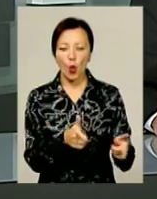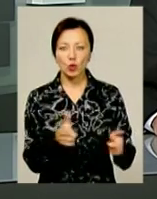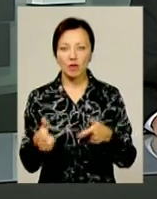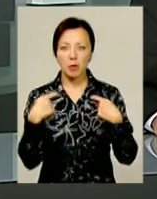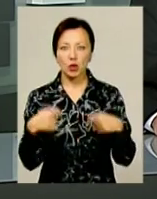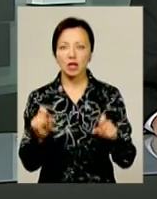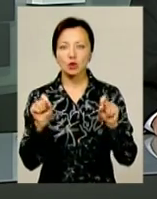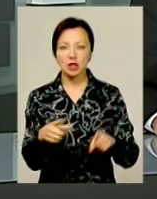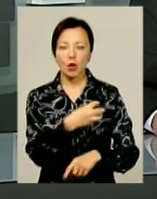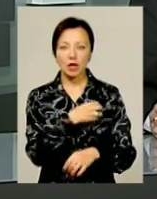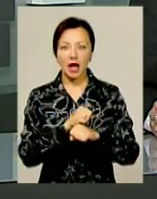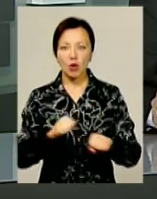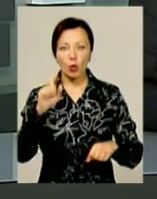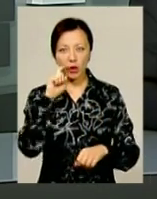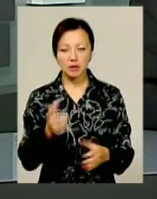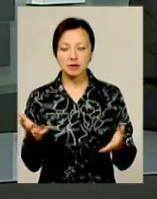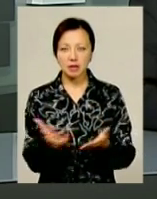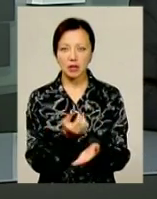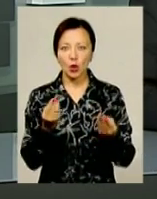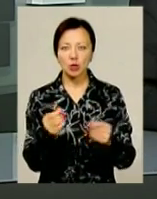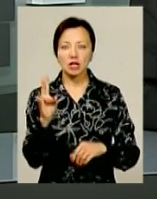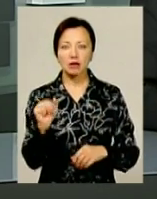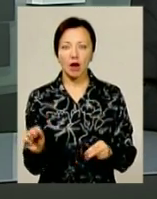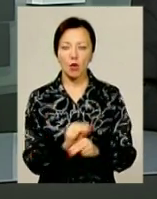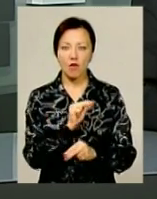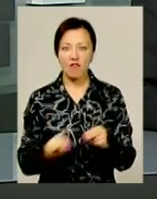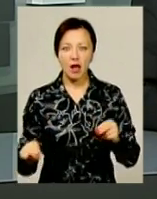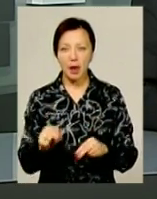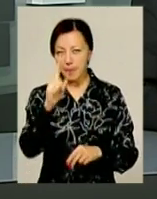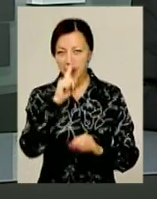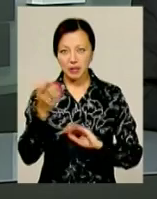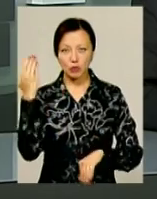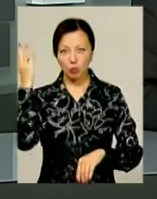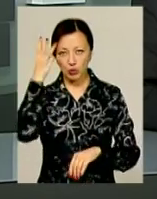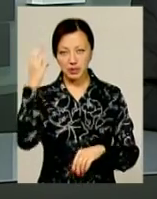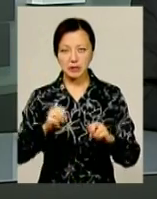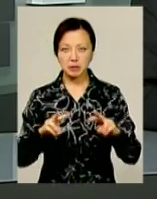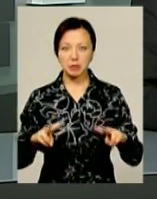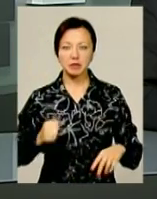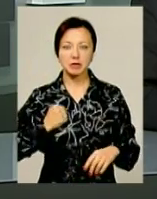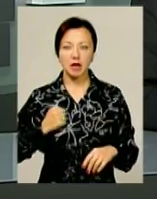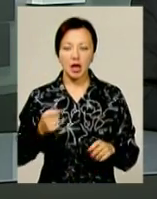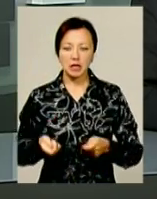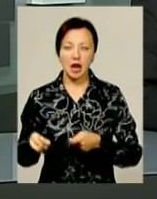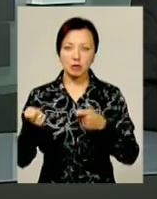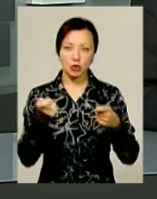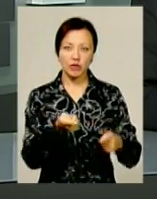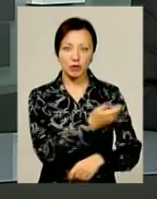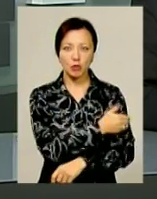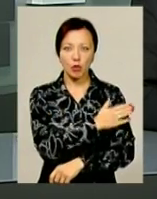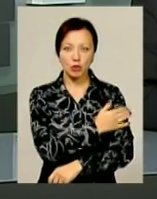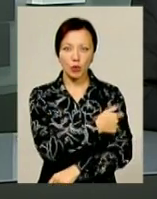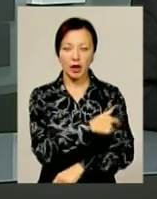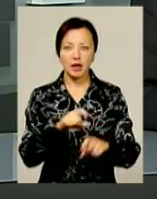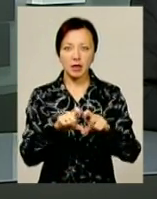орден Героя України, аби дістати гроші на лікування. Нагадаю, місяць тому подільського спецпризначенця транспортували із польської